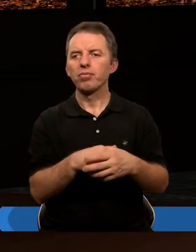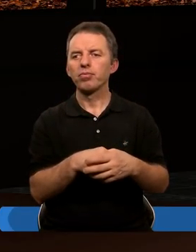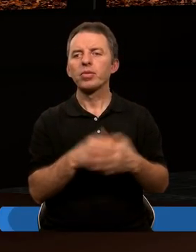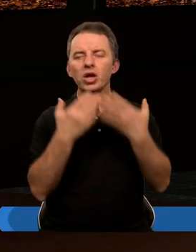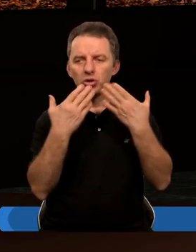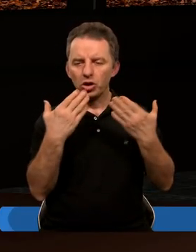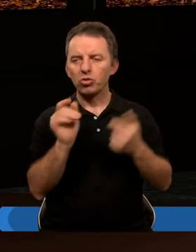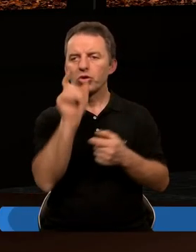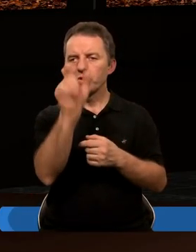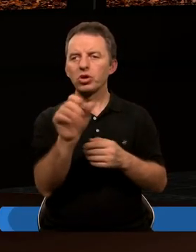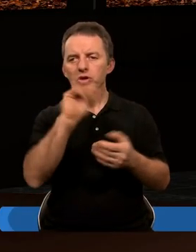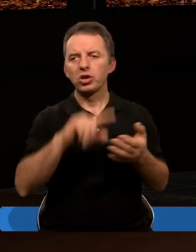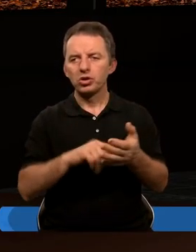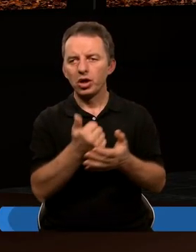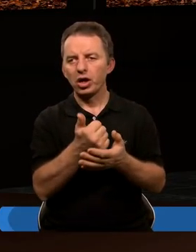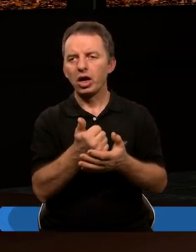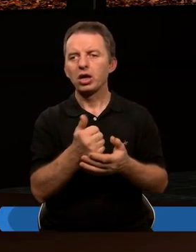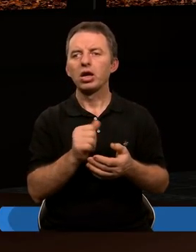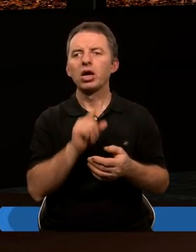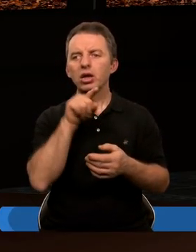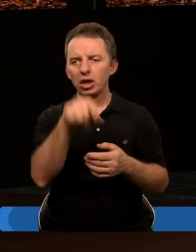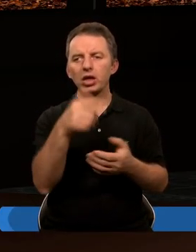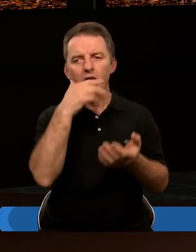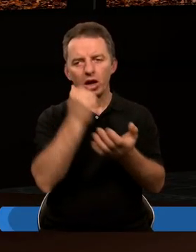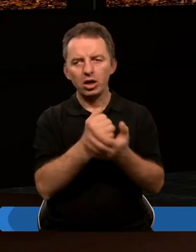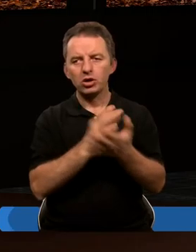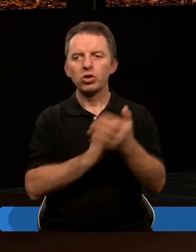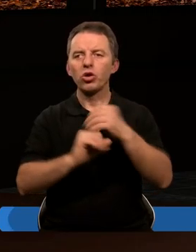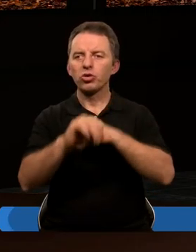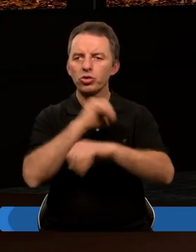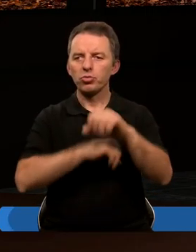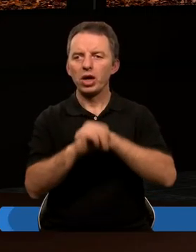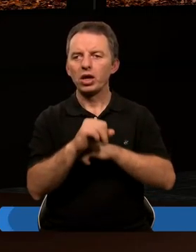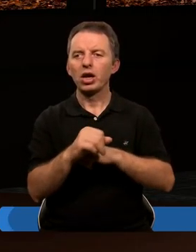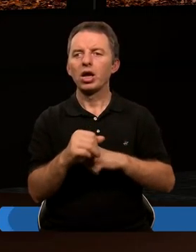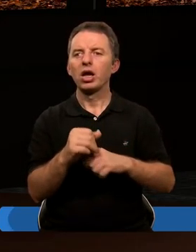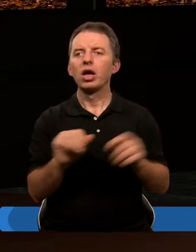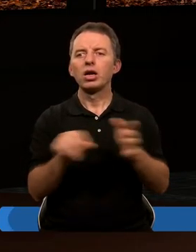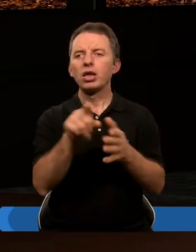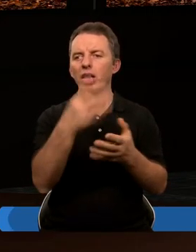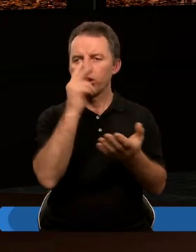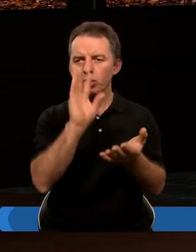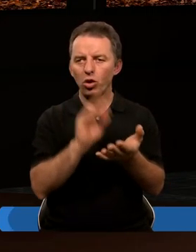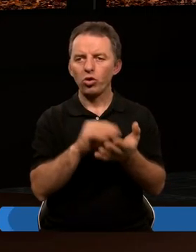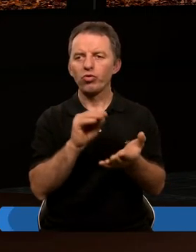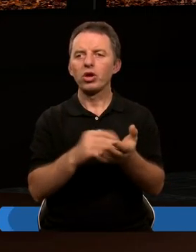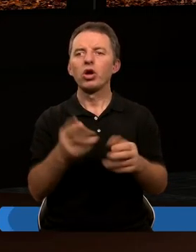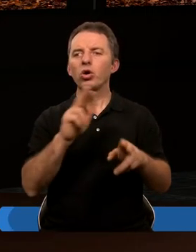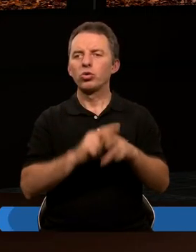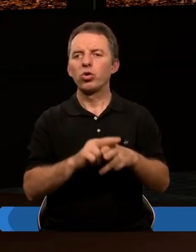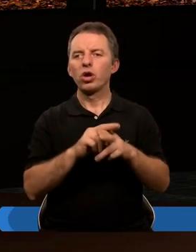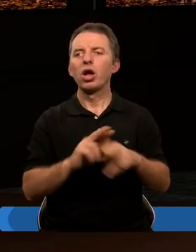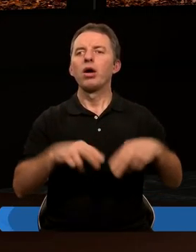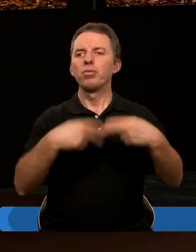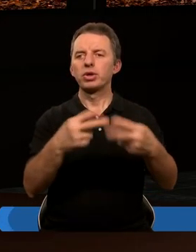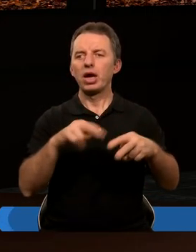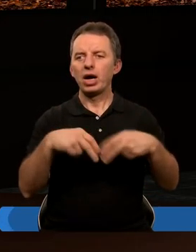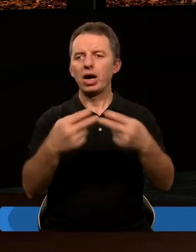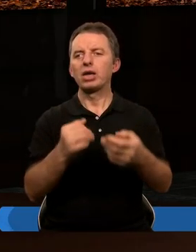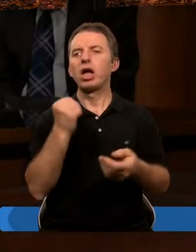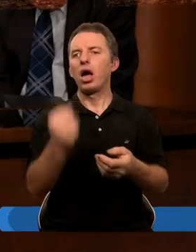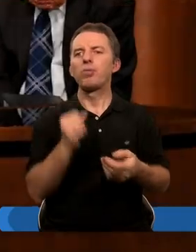Dziękuję Ci jeszcze raz za ten list do Rzymian i za te doświadczenia, które przekazał nam